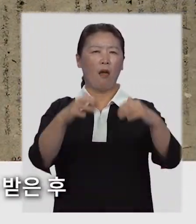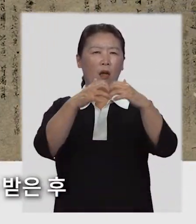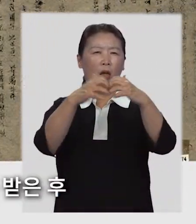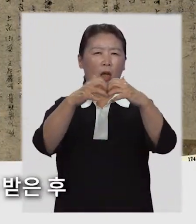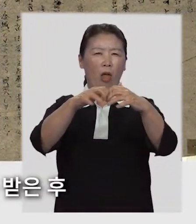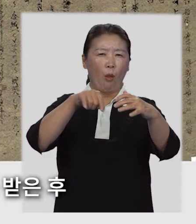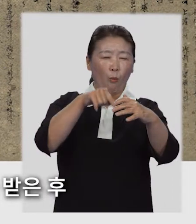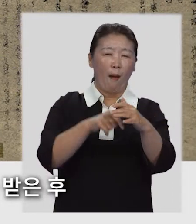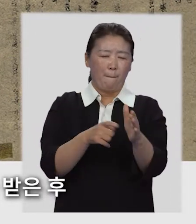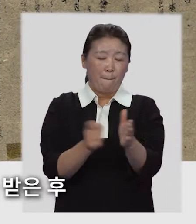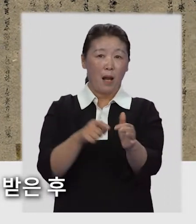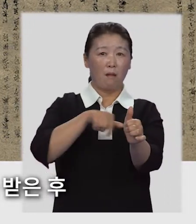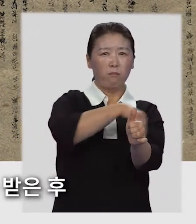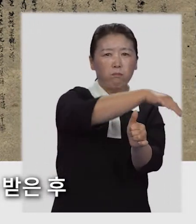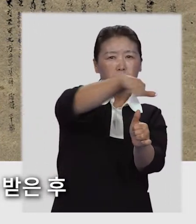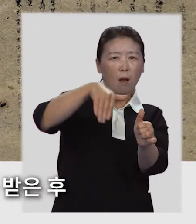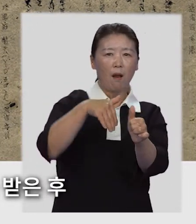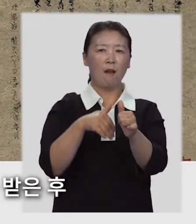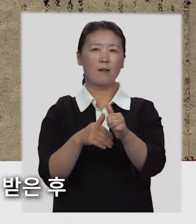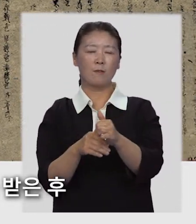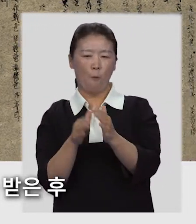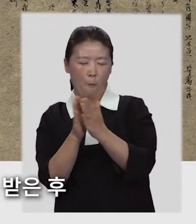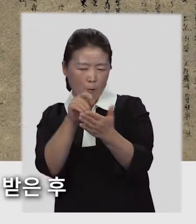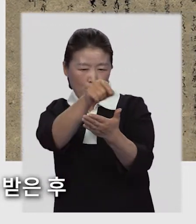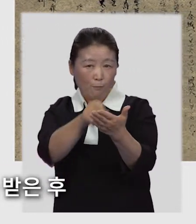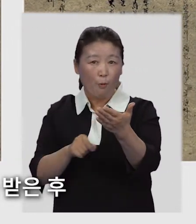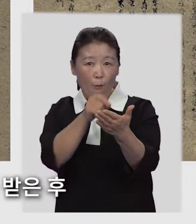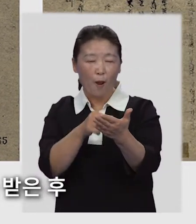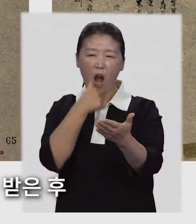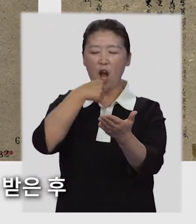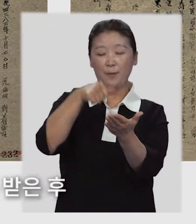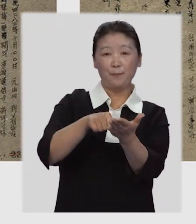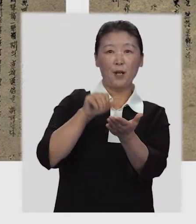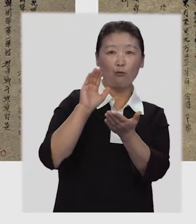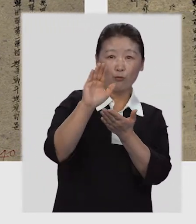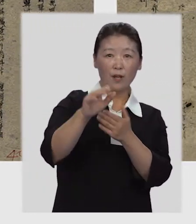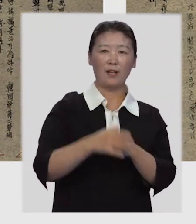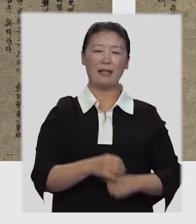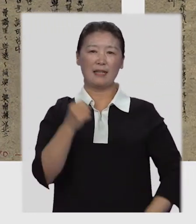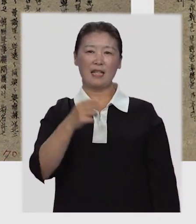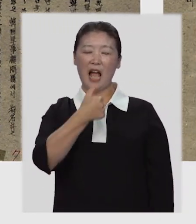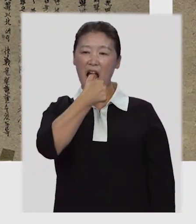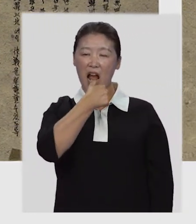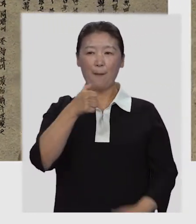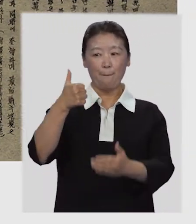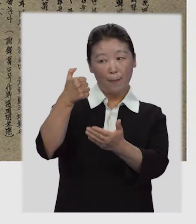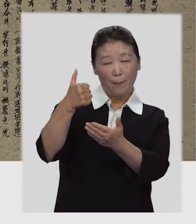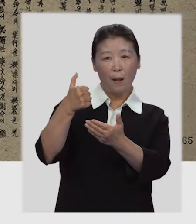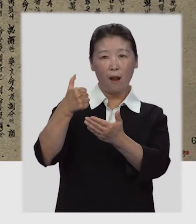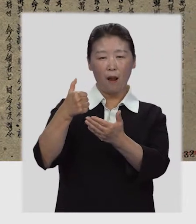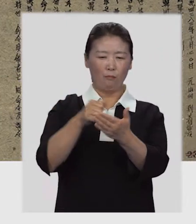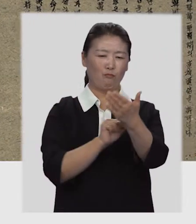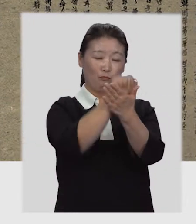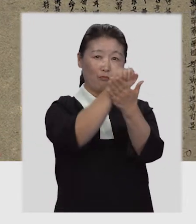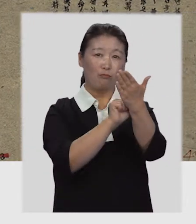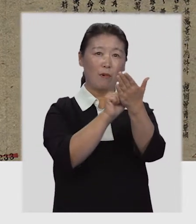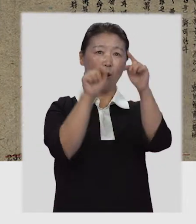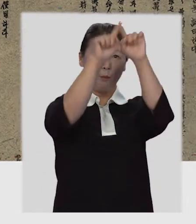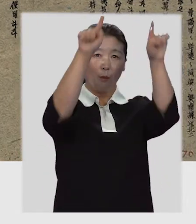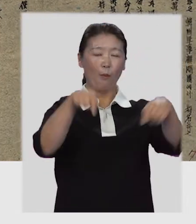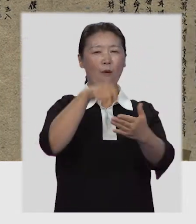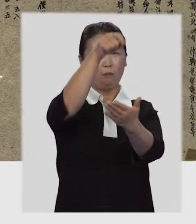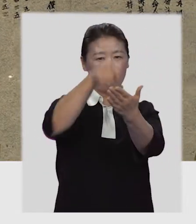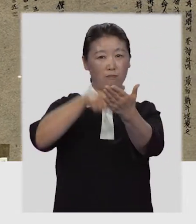전쟁 중에 급박한 상황에서도 수기로 먼저 작성하여 결재를 받은 후 다시 철필로 등 사용지에